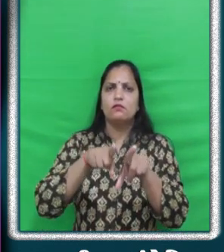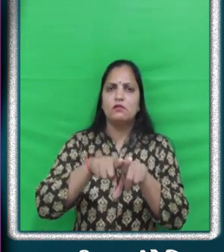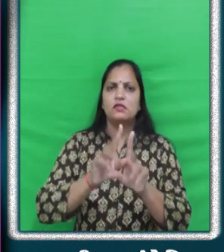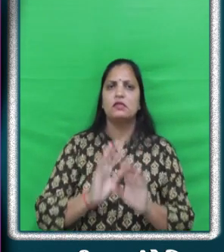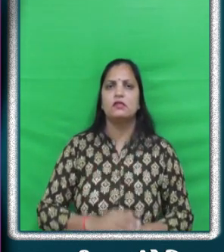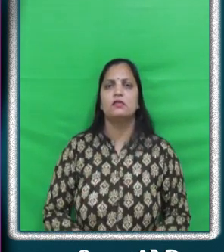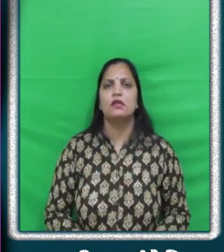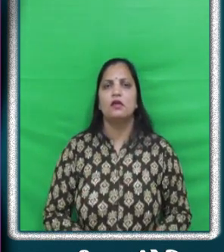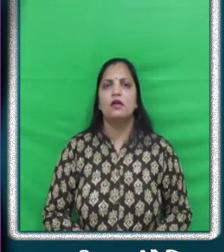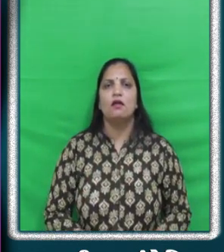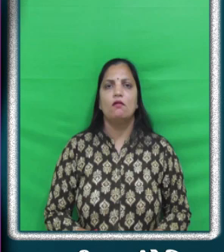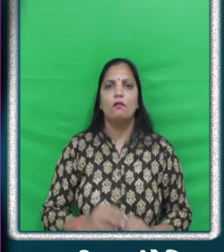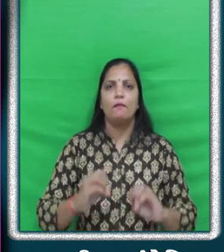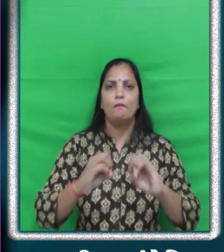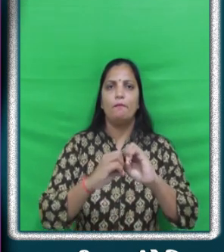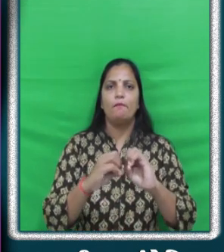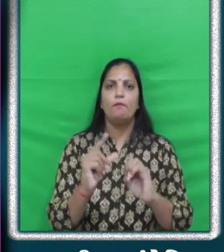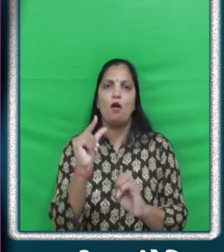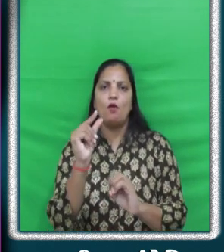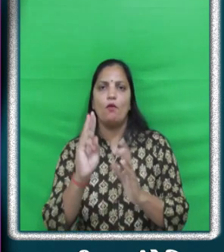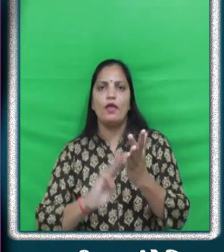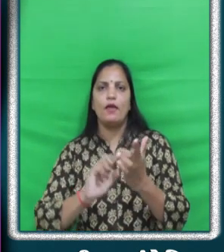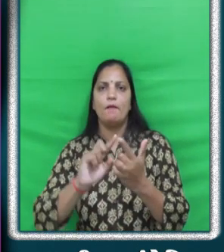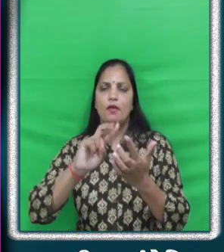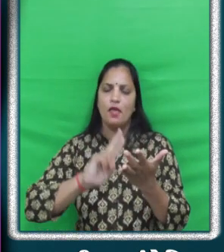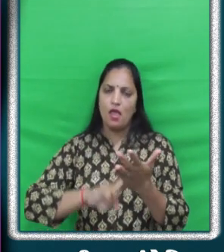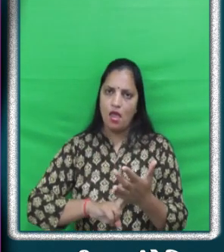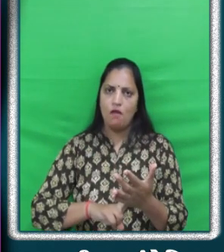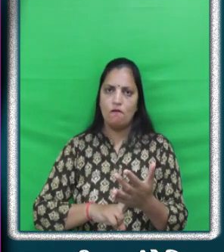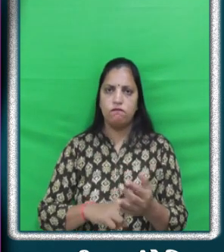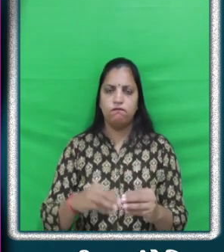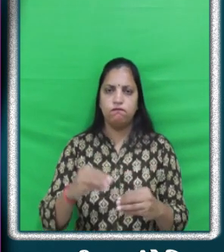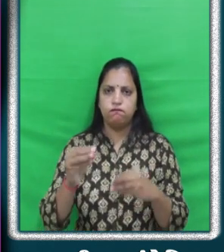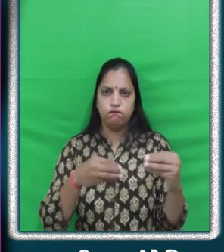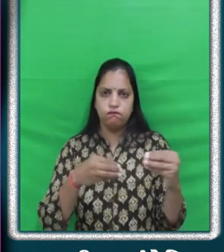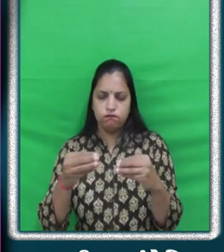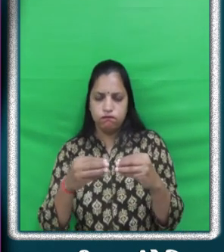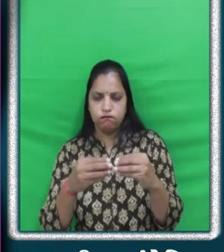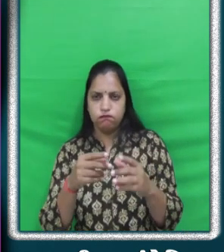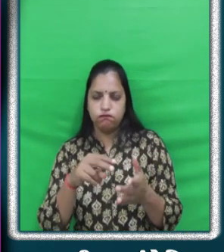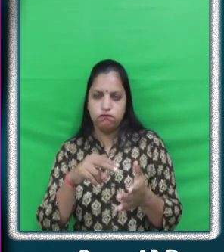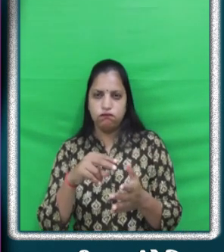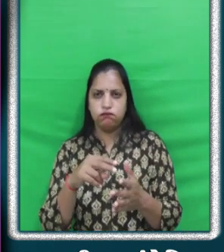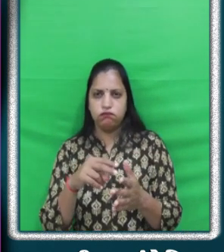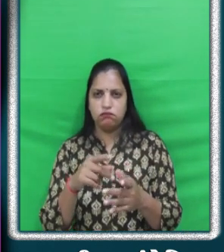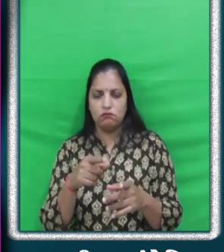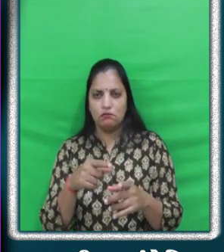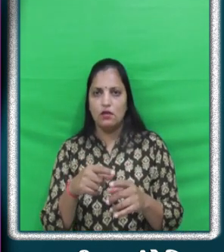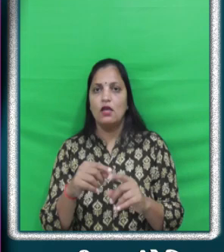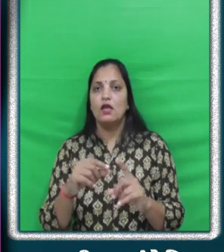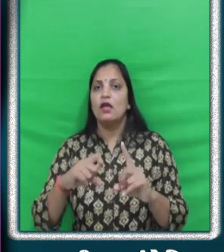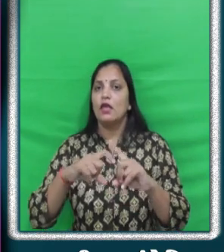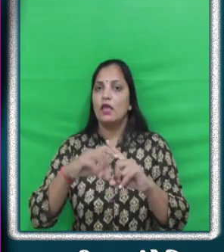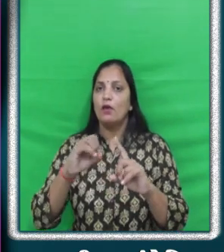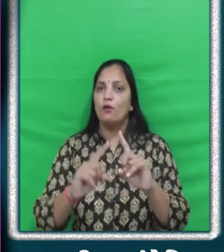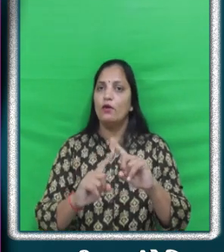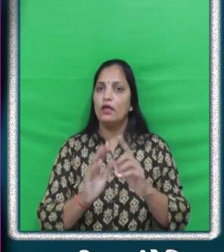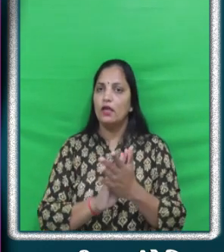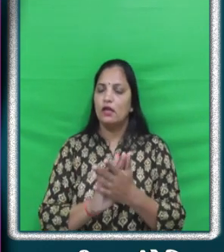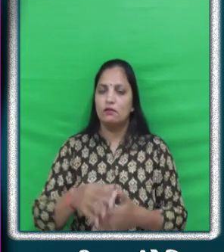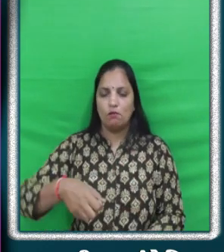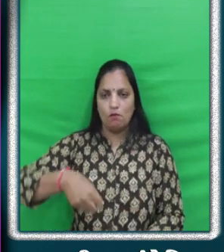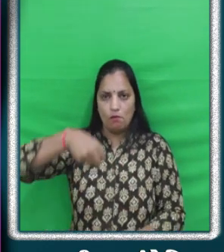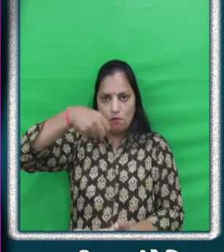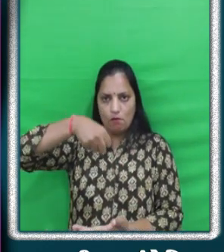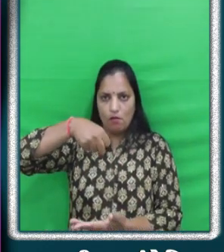છે, જે ગાળણને શું કરે છે, એકત્રિત કરે છે. ગાળણ એકત્રિત થયા બાદ તે ગળાય છે અને ગળાયા